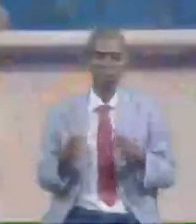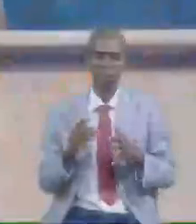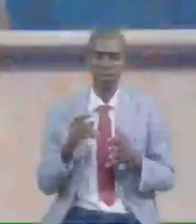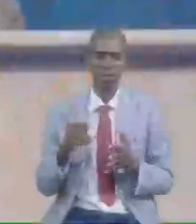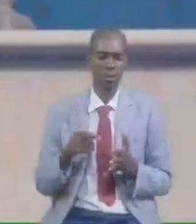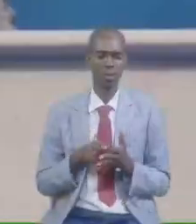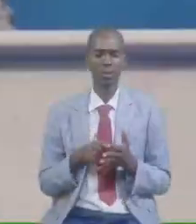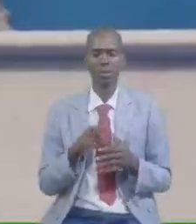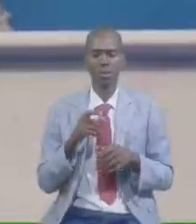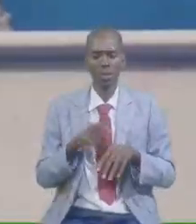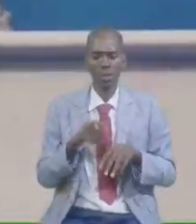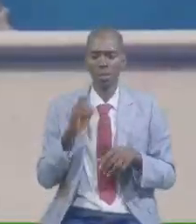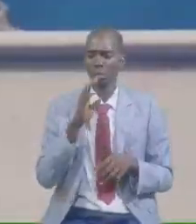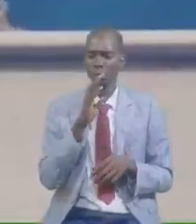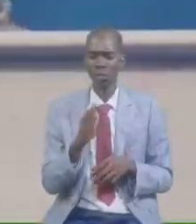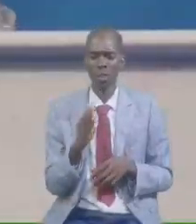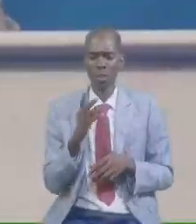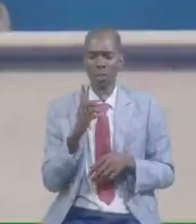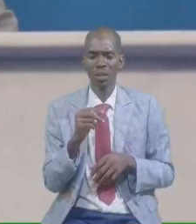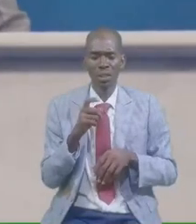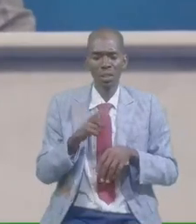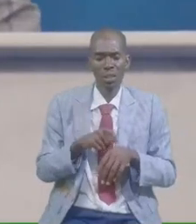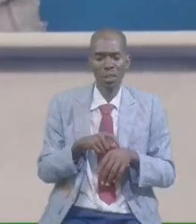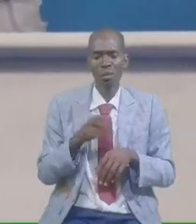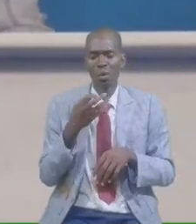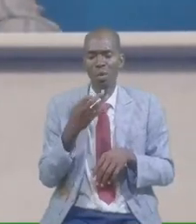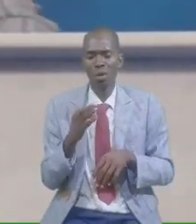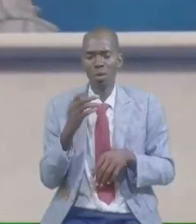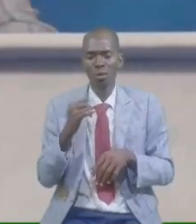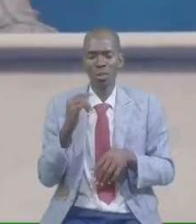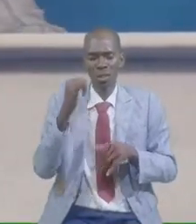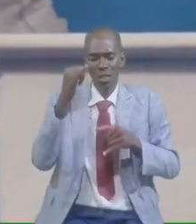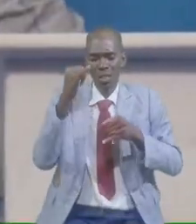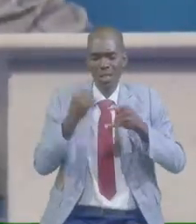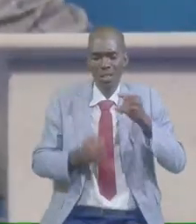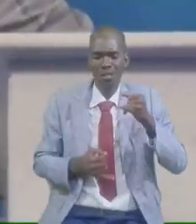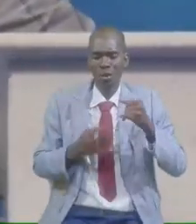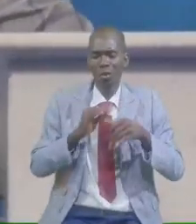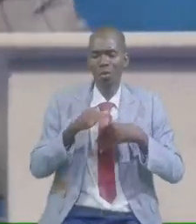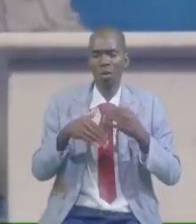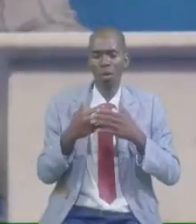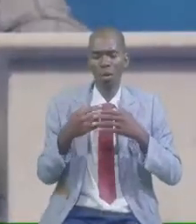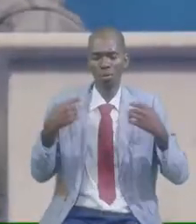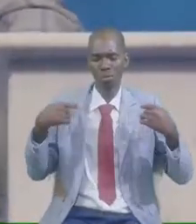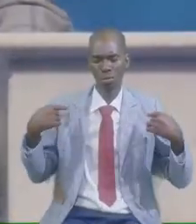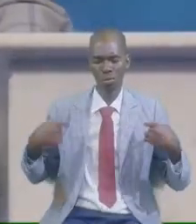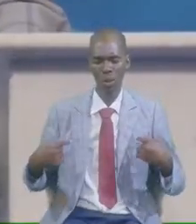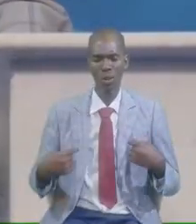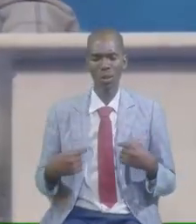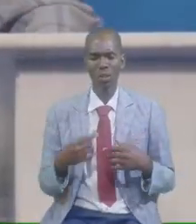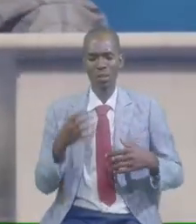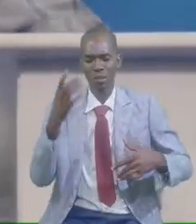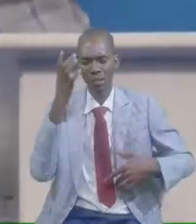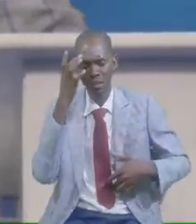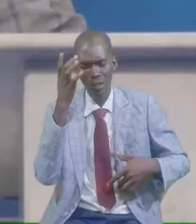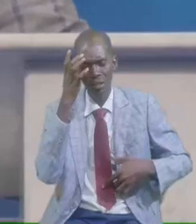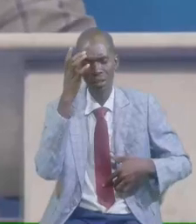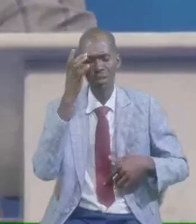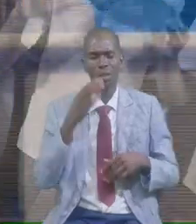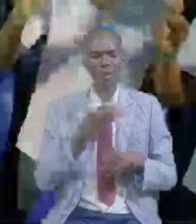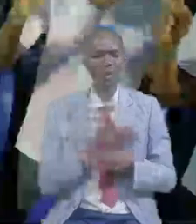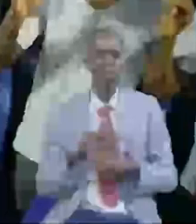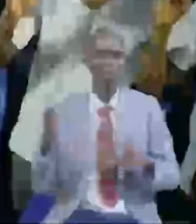Que ce moment soit le moment de la fin de toute douleur, de toute maladie, de toute